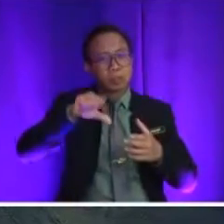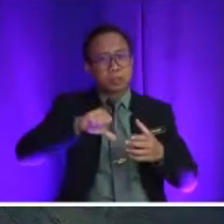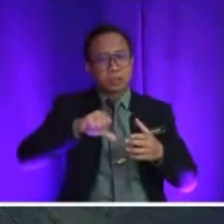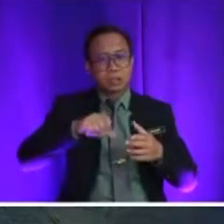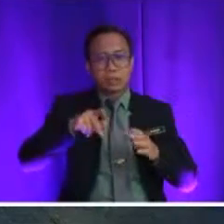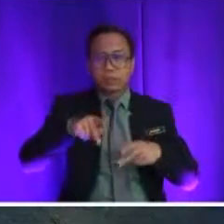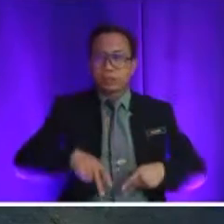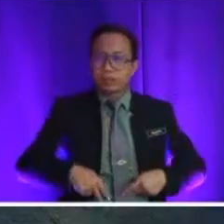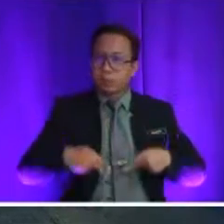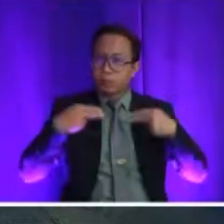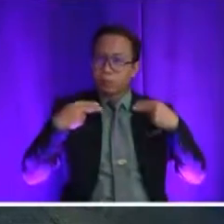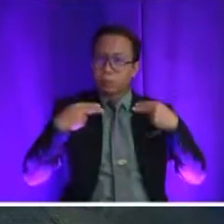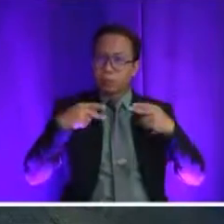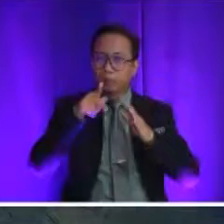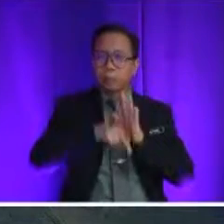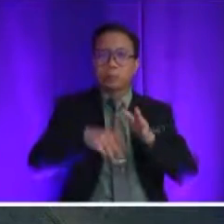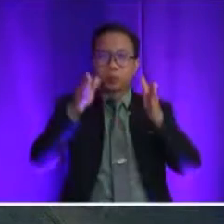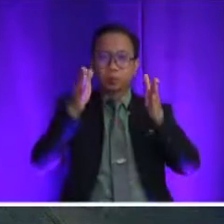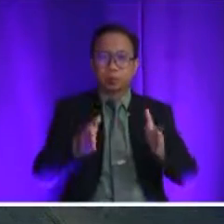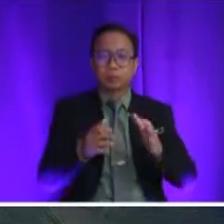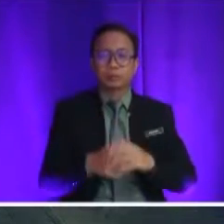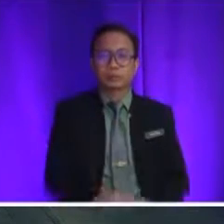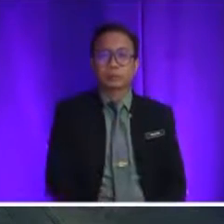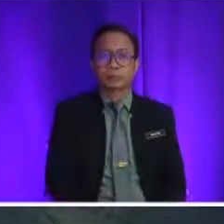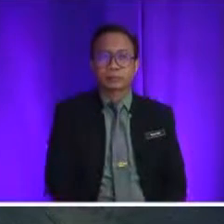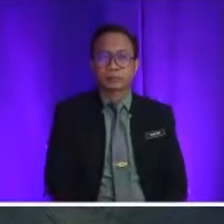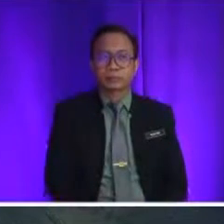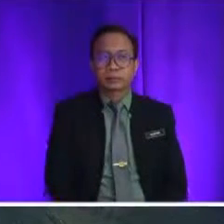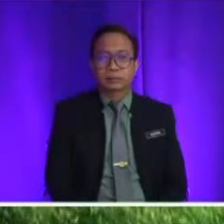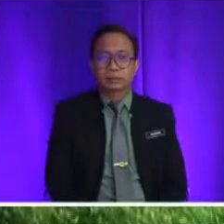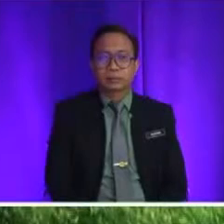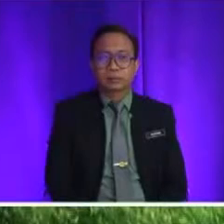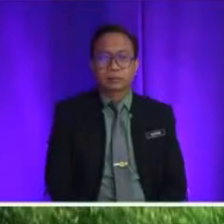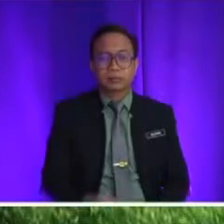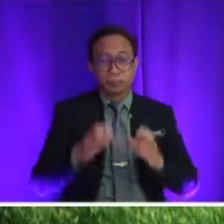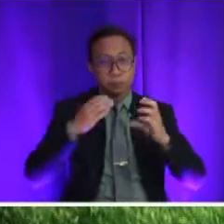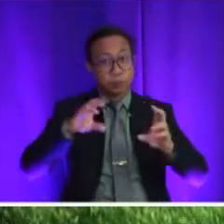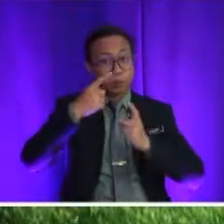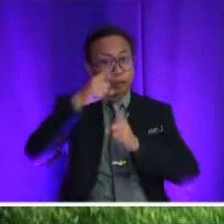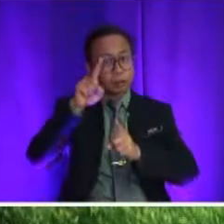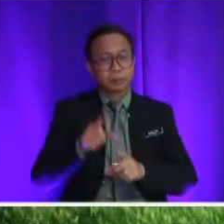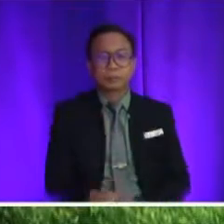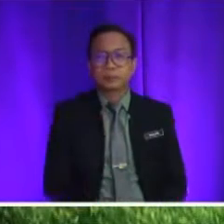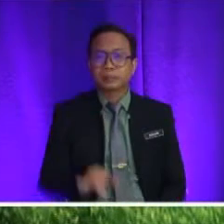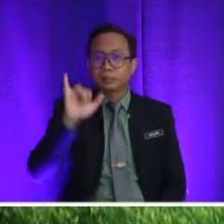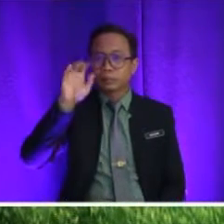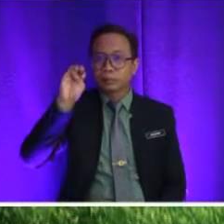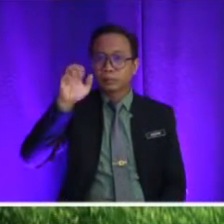merusakkan infrastruktur Oke iman-iman angkat tangan seiman subuh cowok soale nimai